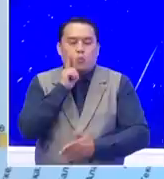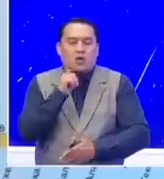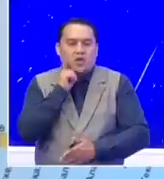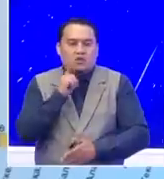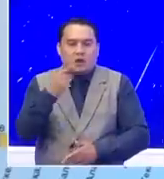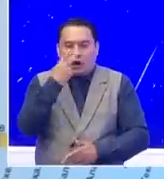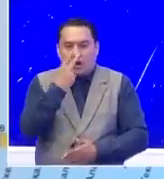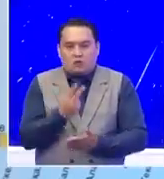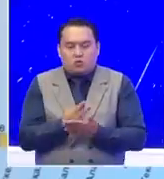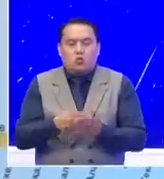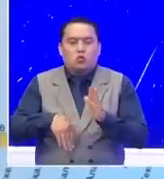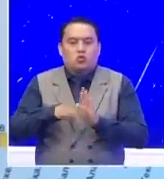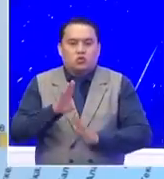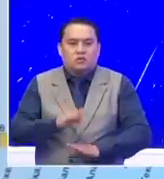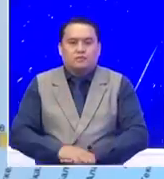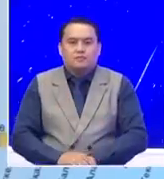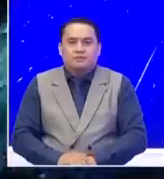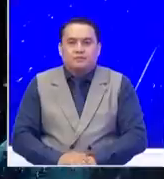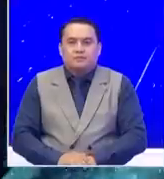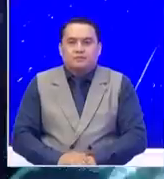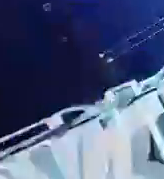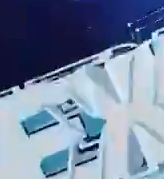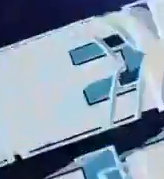наше государство с наилучшей стороны.